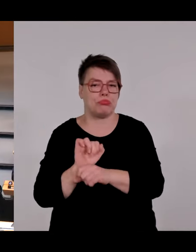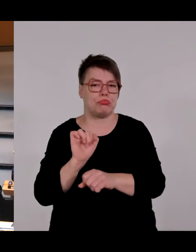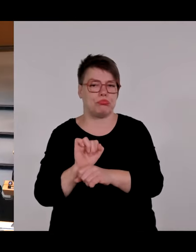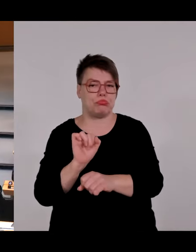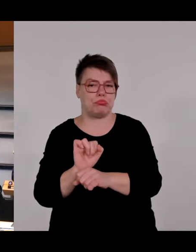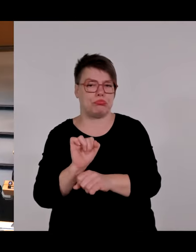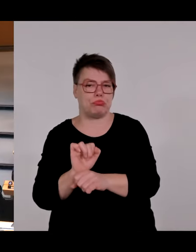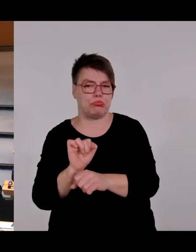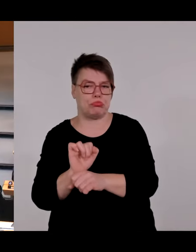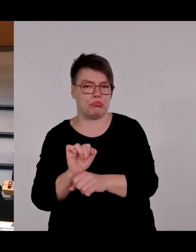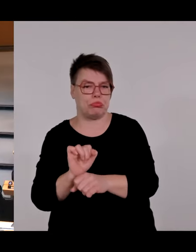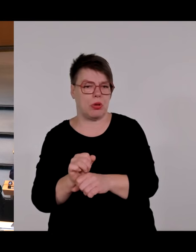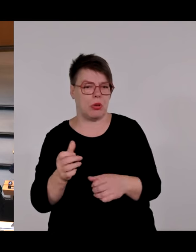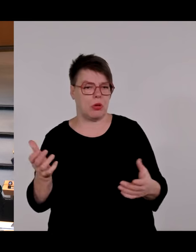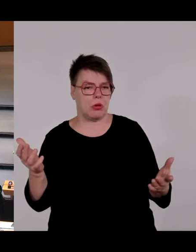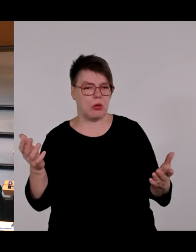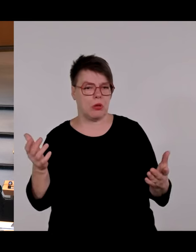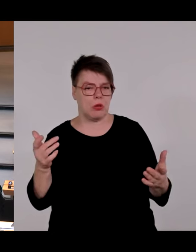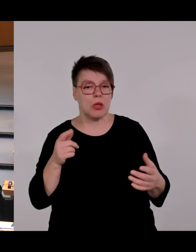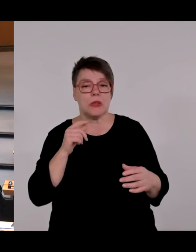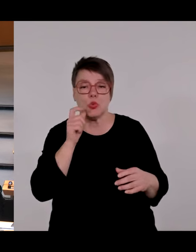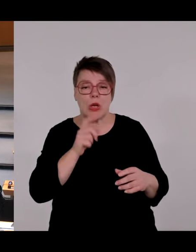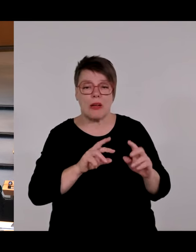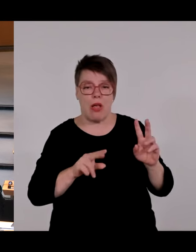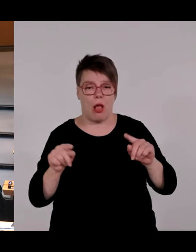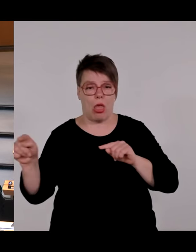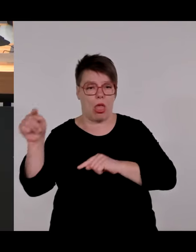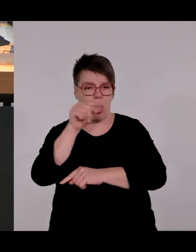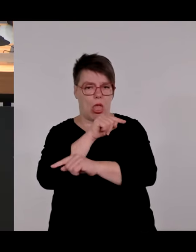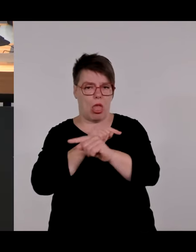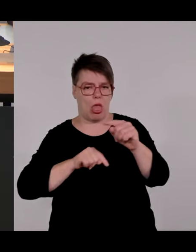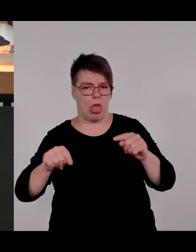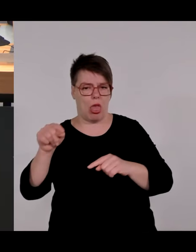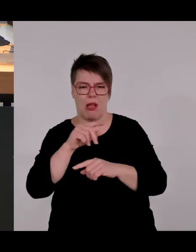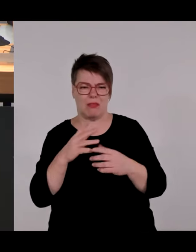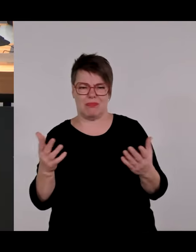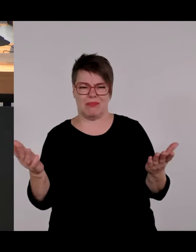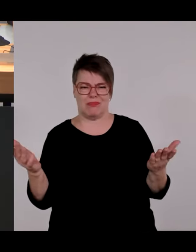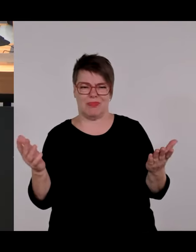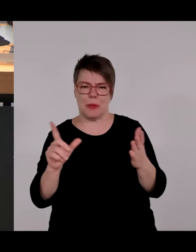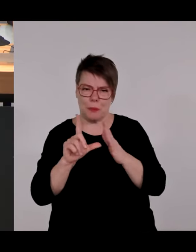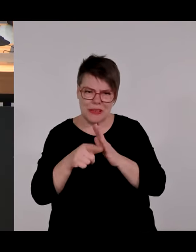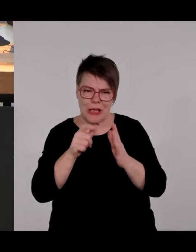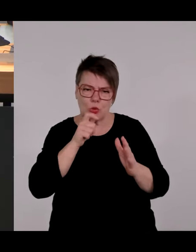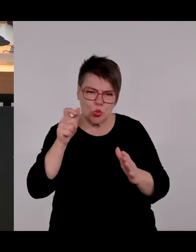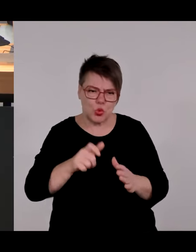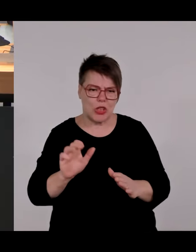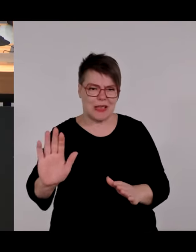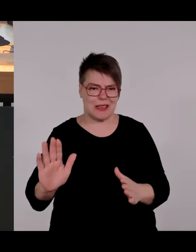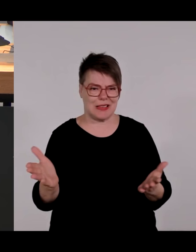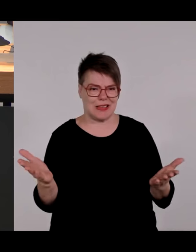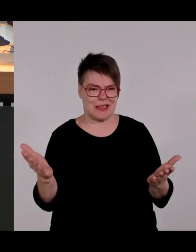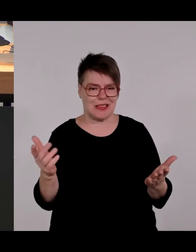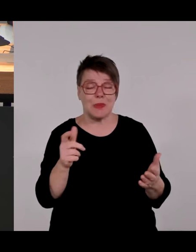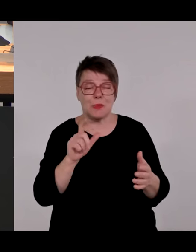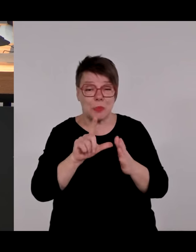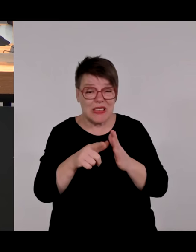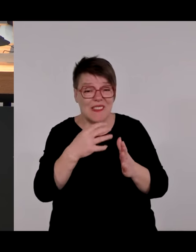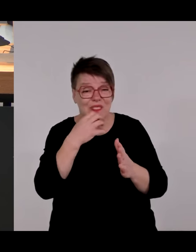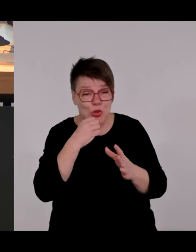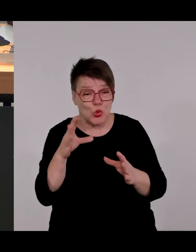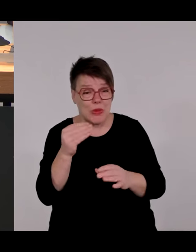So, und dann kam ja noch das Argument, der Zaun würde für Entlastung sorgen. Der Polizei. Also